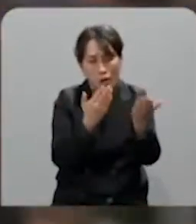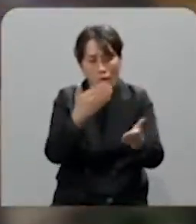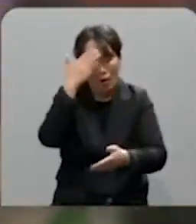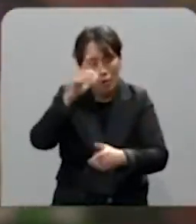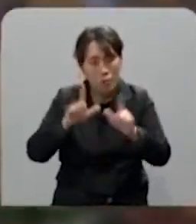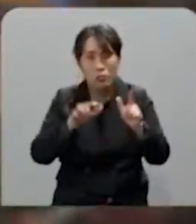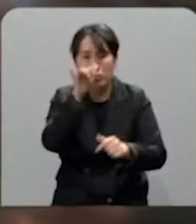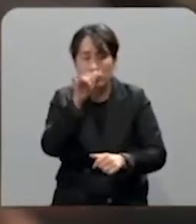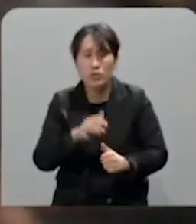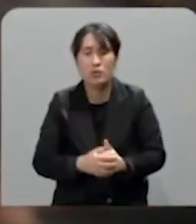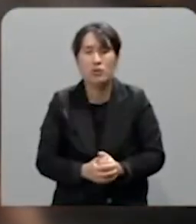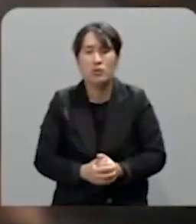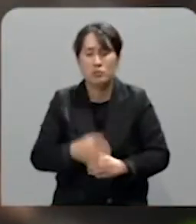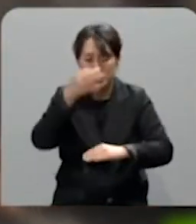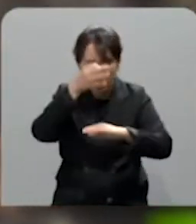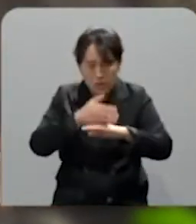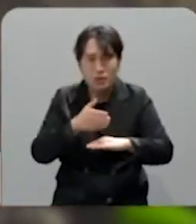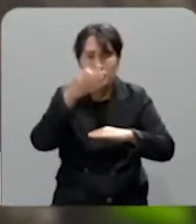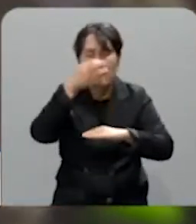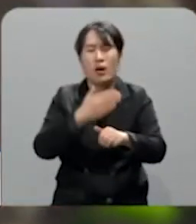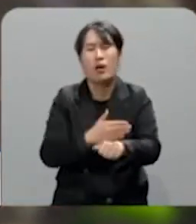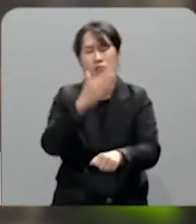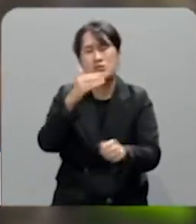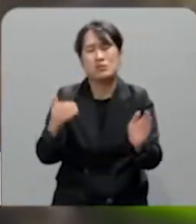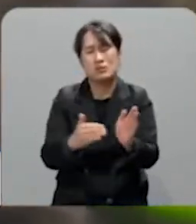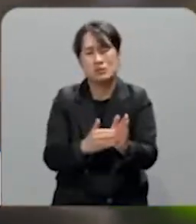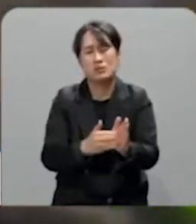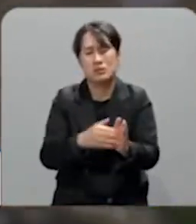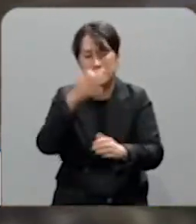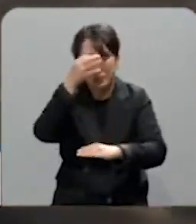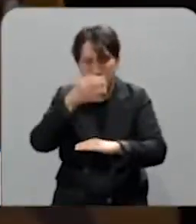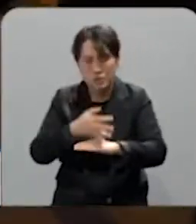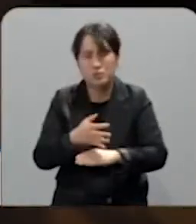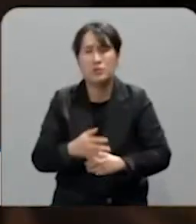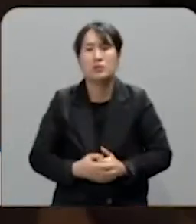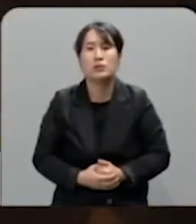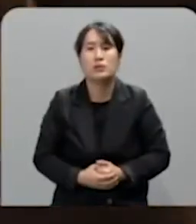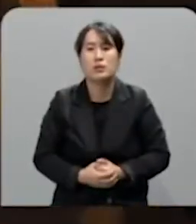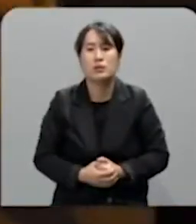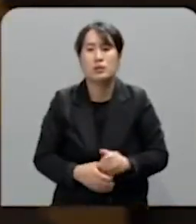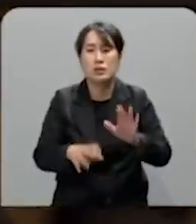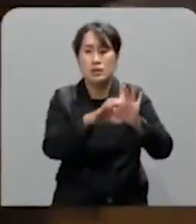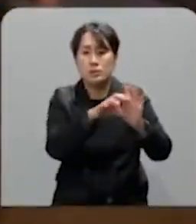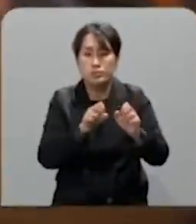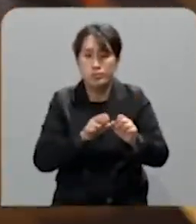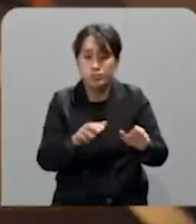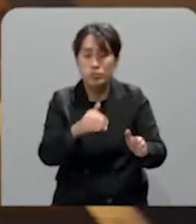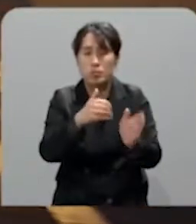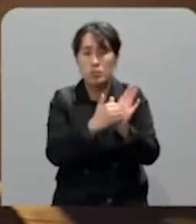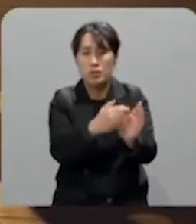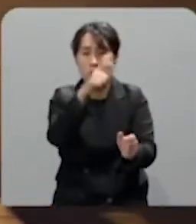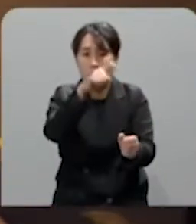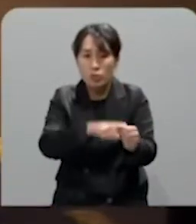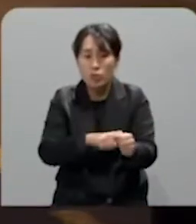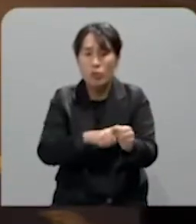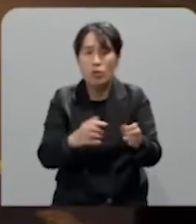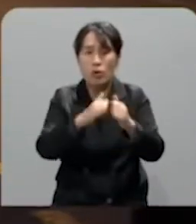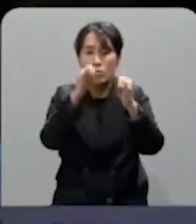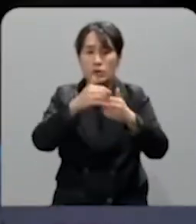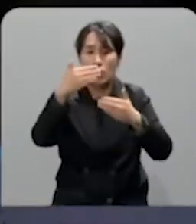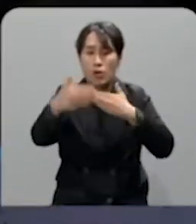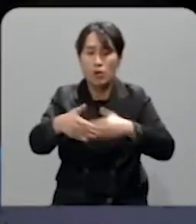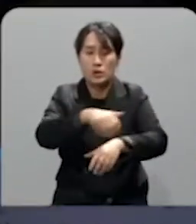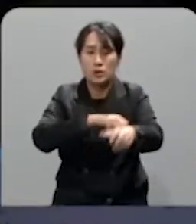펼쳐집니다. 죄송합니다. 저희 9시입니다. 코로나19 확산을 막기 위해